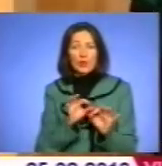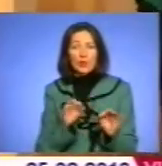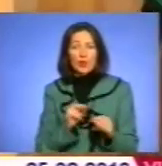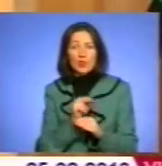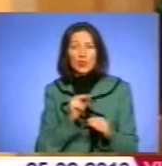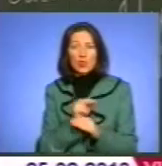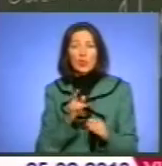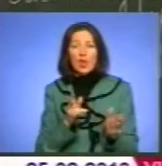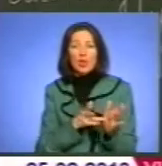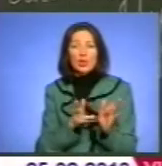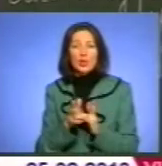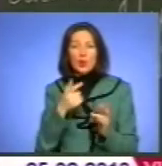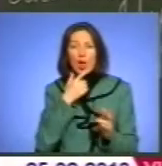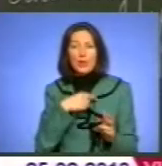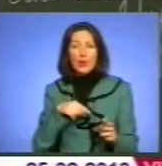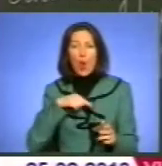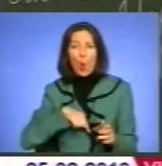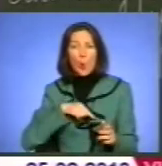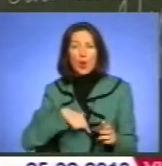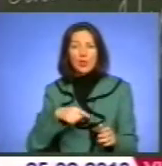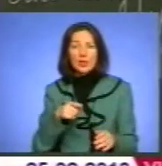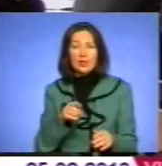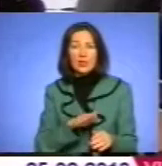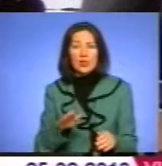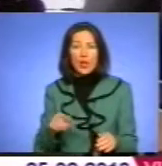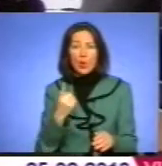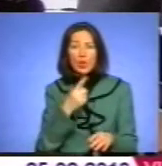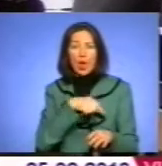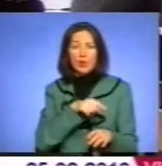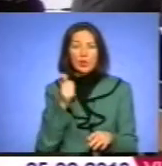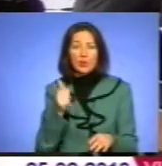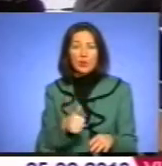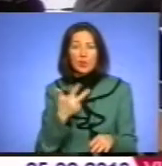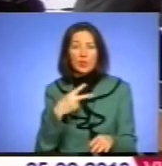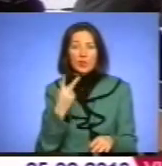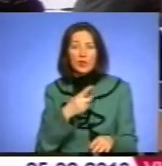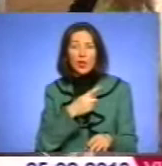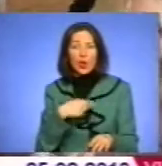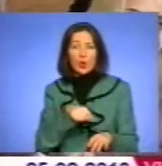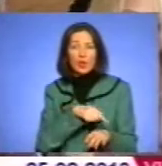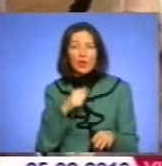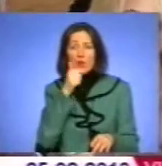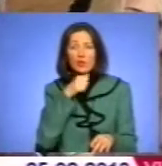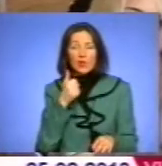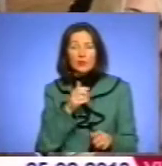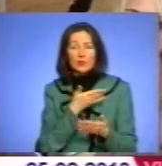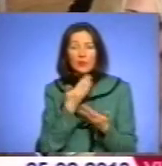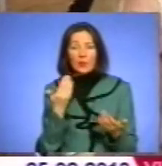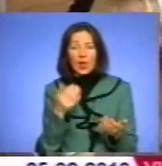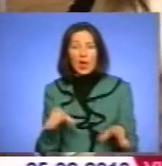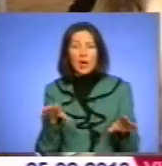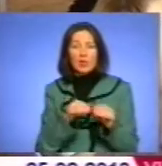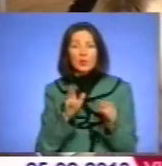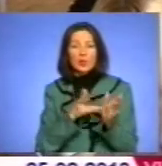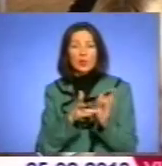змінить моральність дітей. Одна година на тиждень, 32 години на рік – утопічні. Разом з етикою та християнською етикою